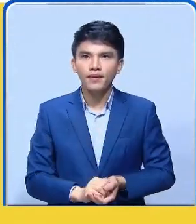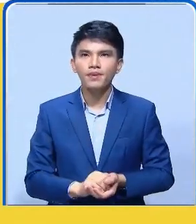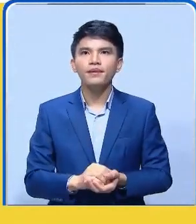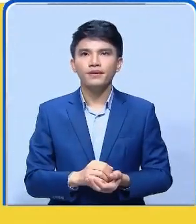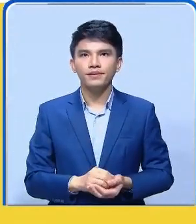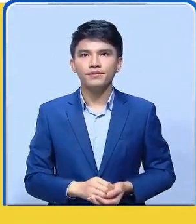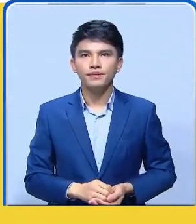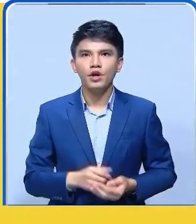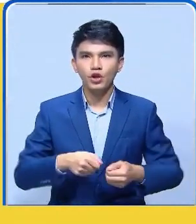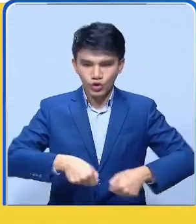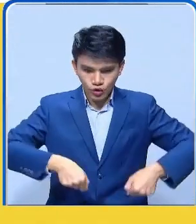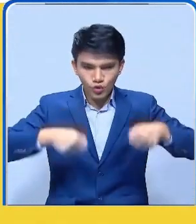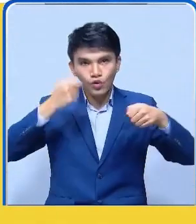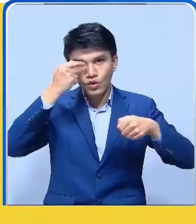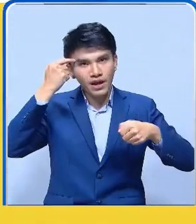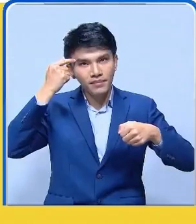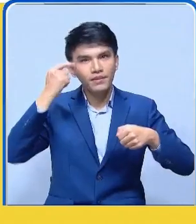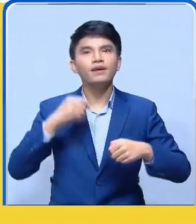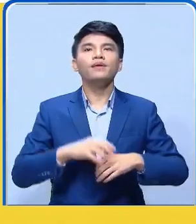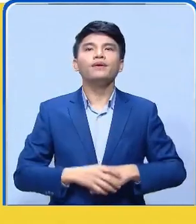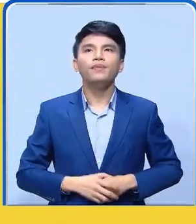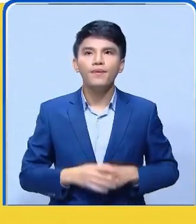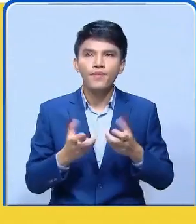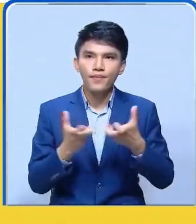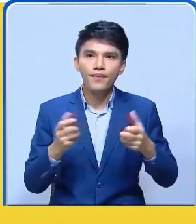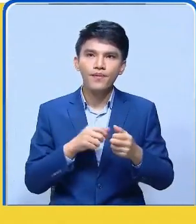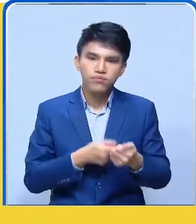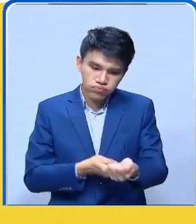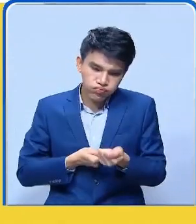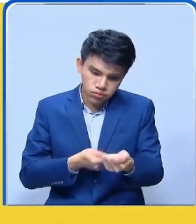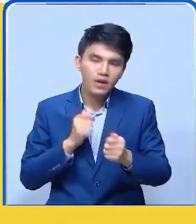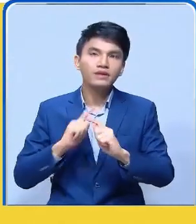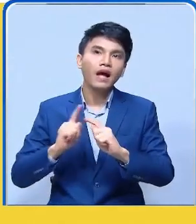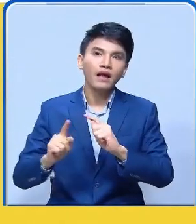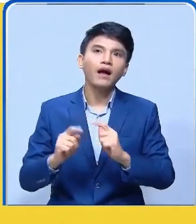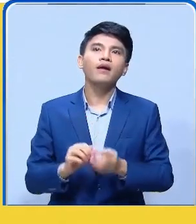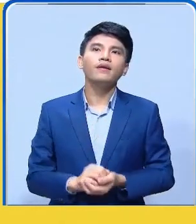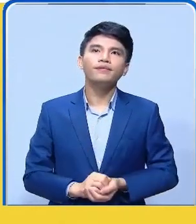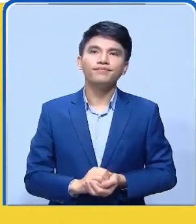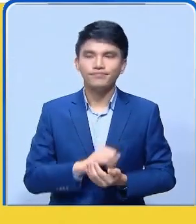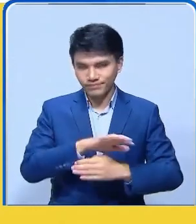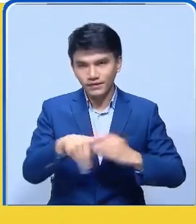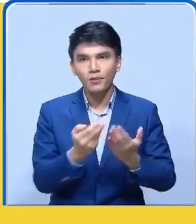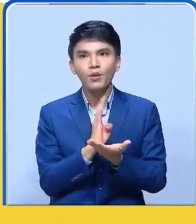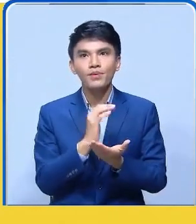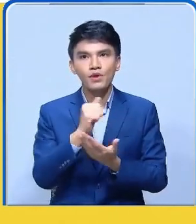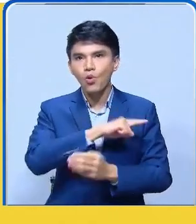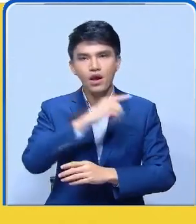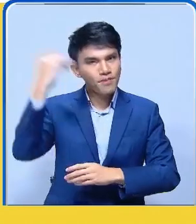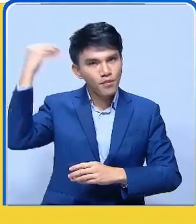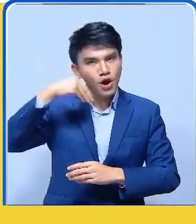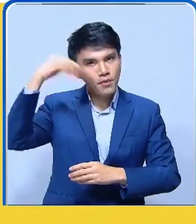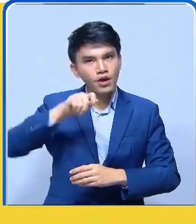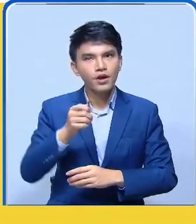ยถุงดำไฟฉายรวมถึงผลิตภัณฑ์ทำความสะอาดพื้นต่างๆด้วยและสามารถบริจาค กันได้ทุกวันค่ะที่